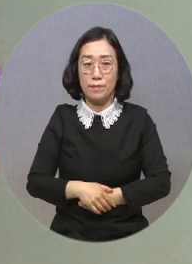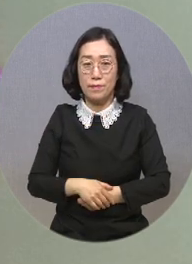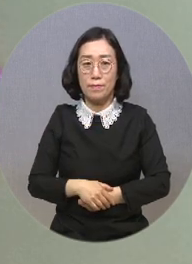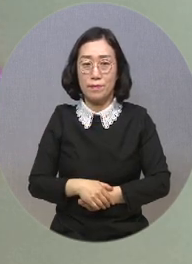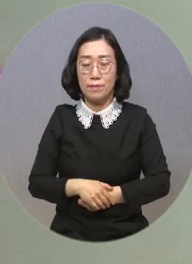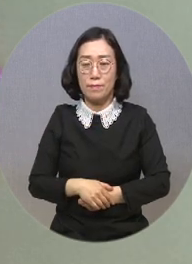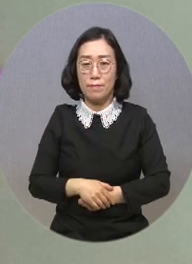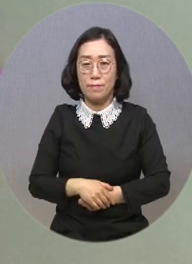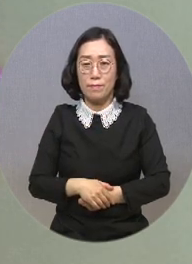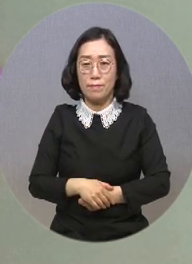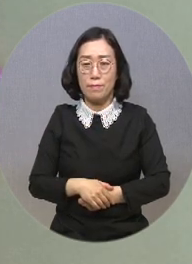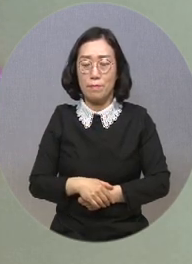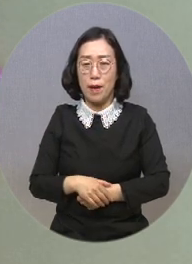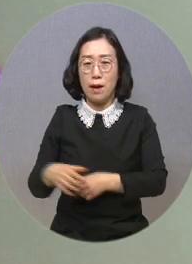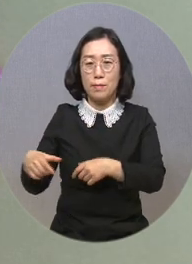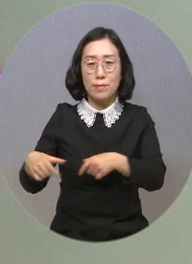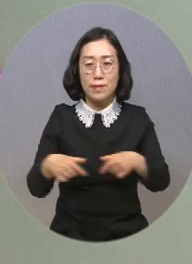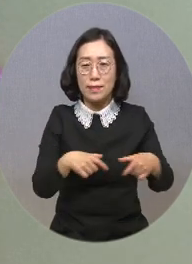흔들리지 않고